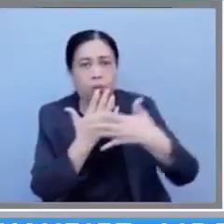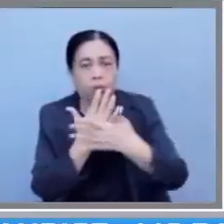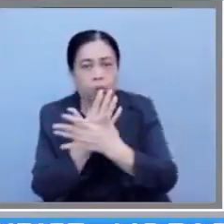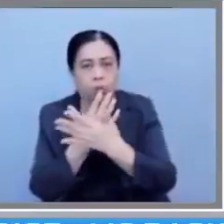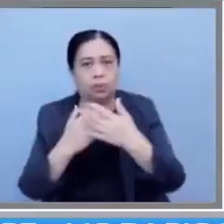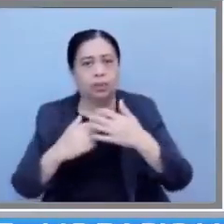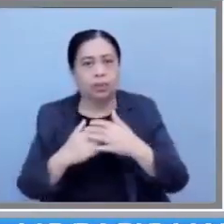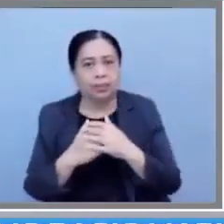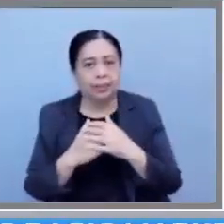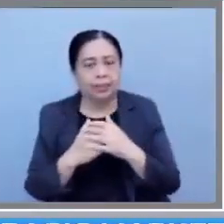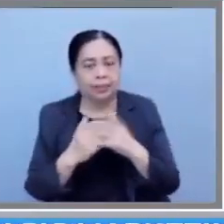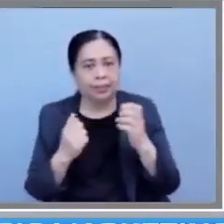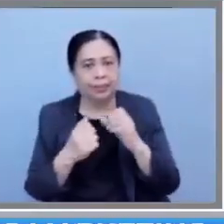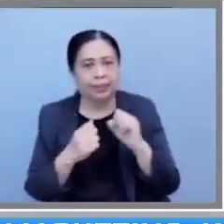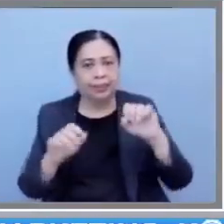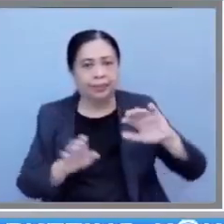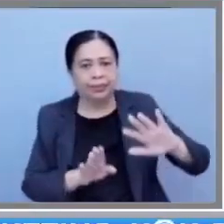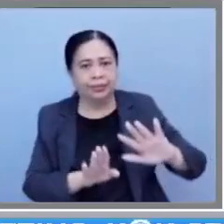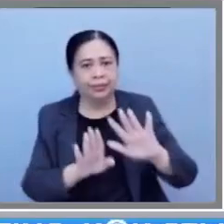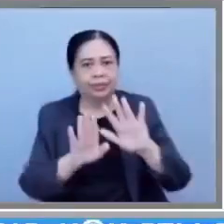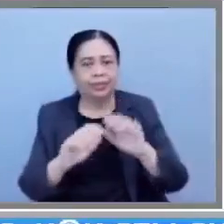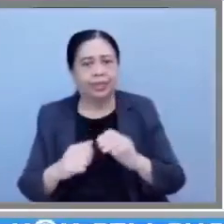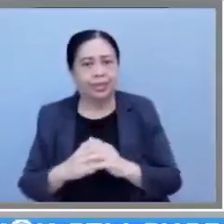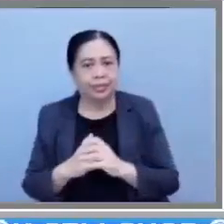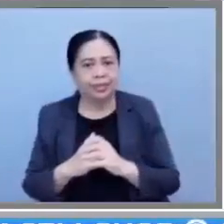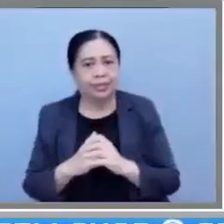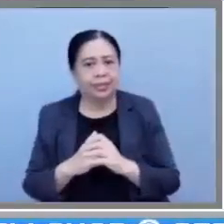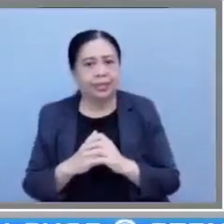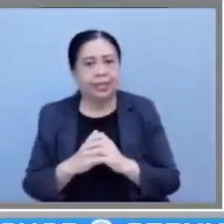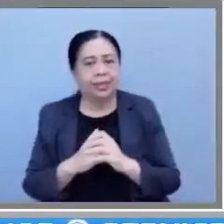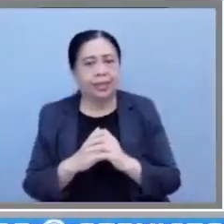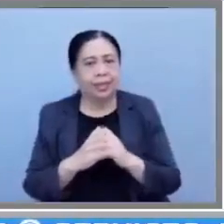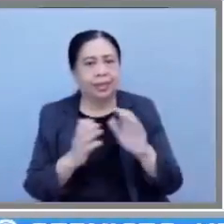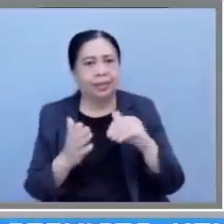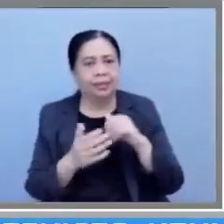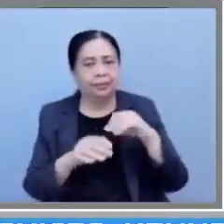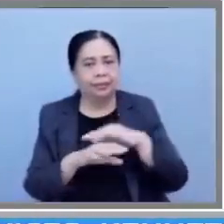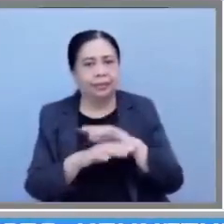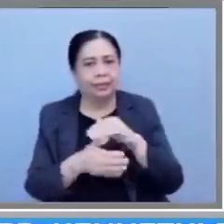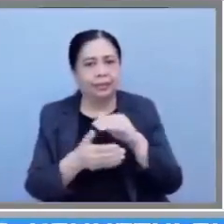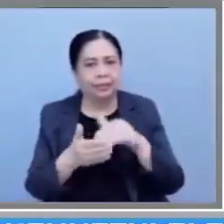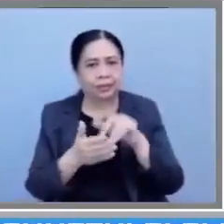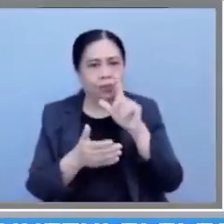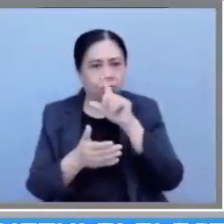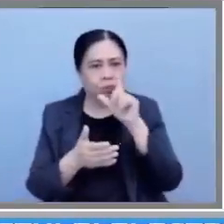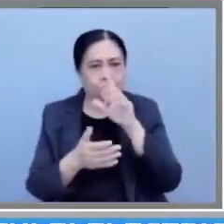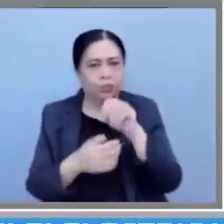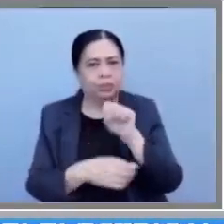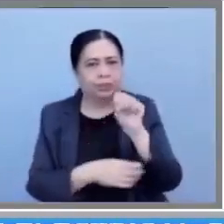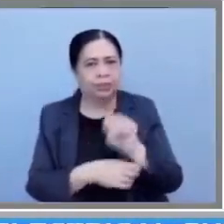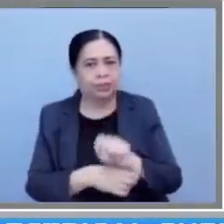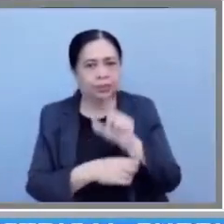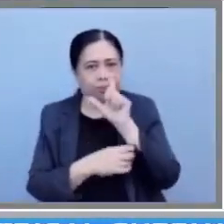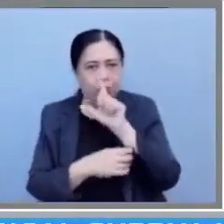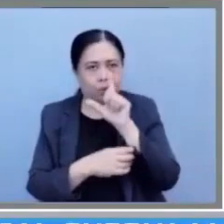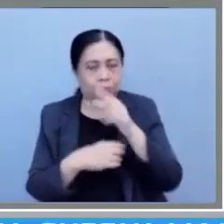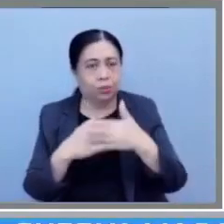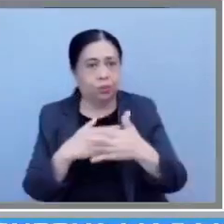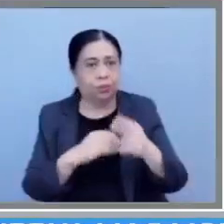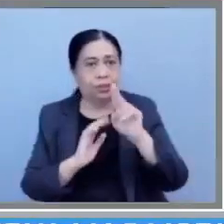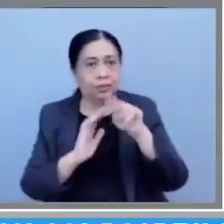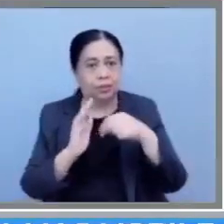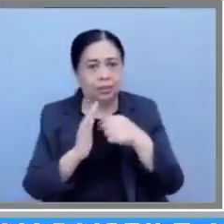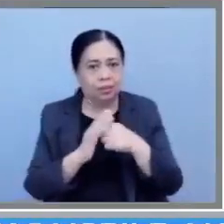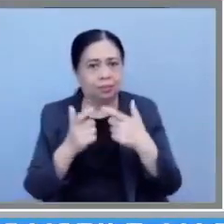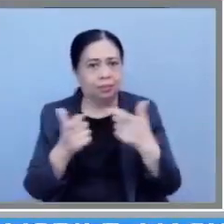shear line naman, ito yon, ang nakakaapekto dito sa may Central Luzon at Southern Luzon. Sa mga susunod na oras, malaking bahagi